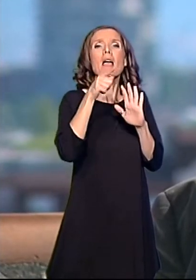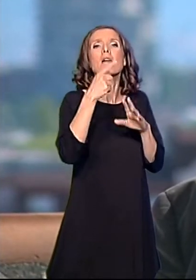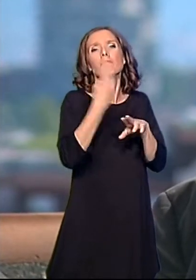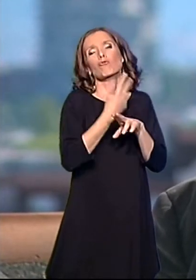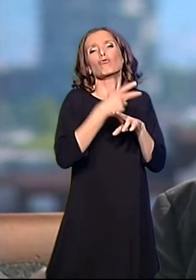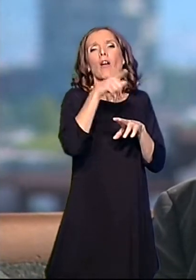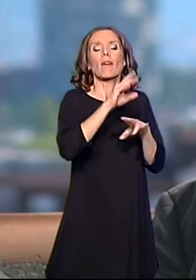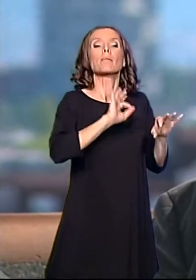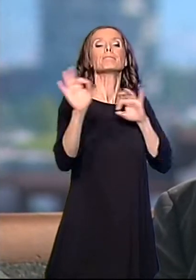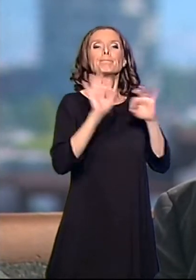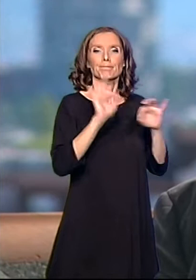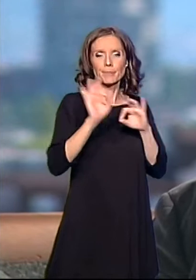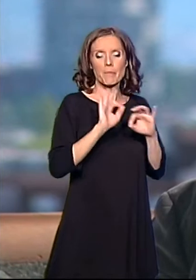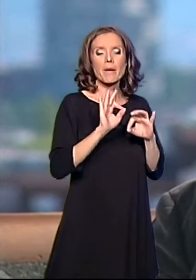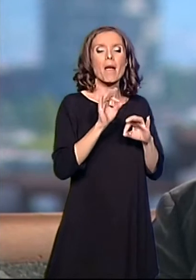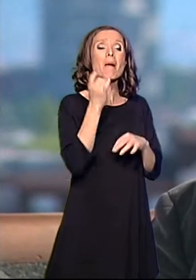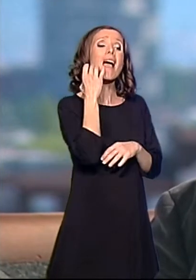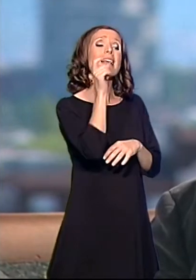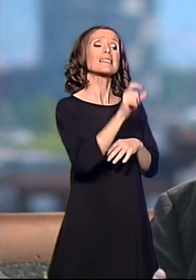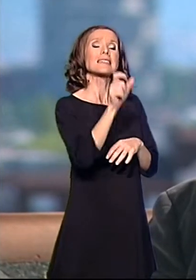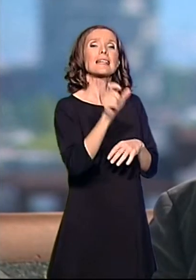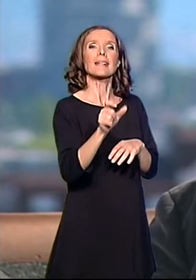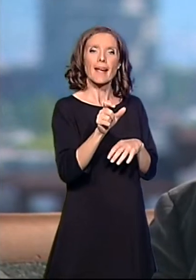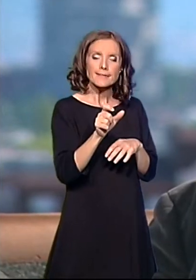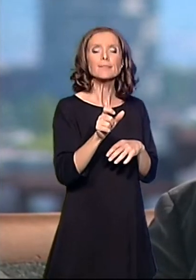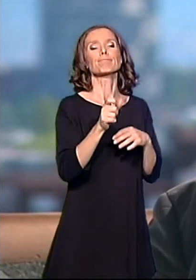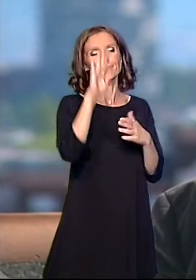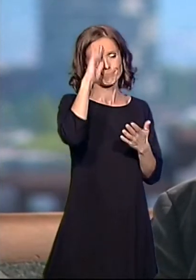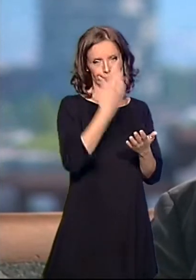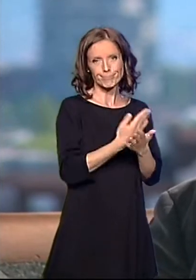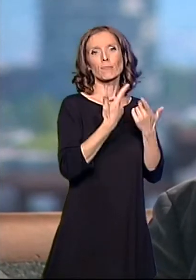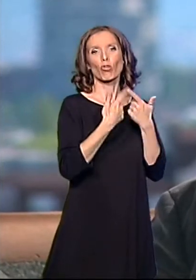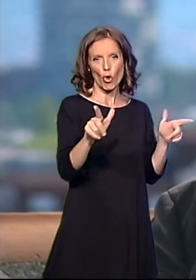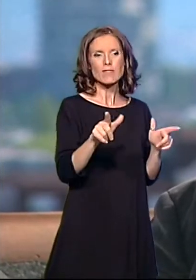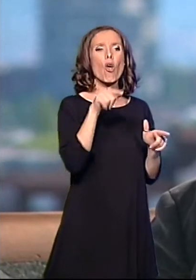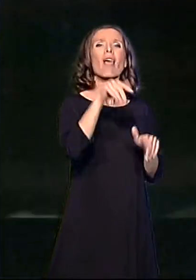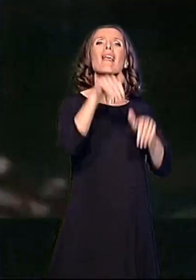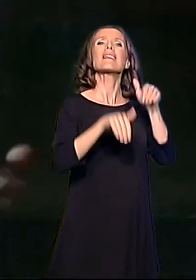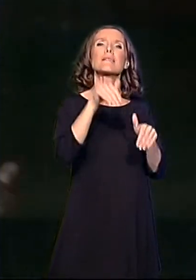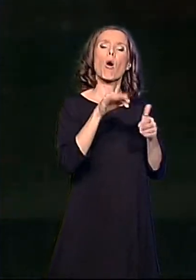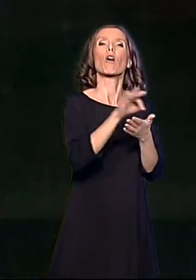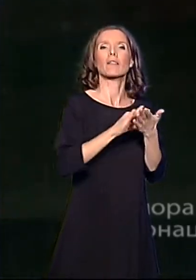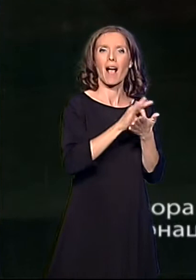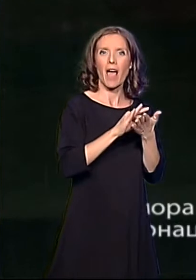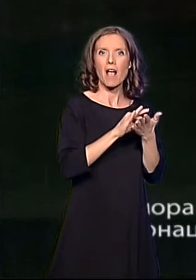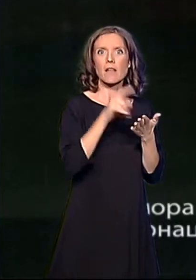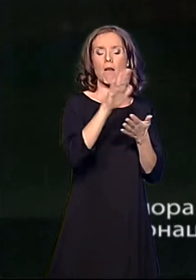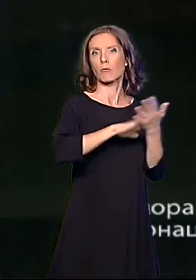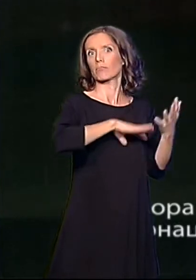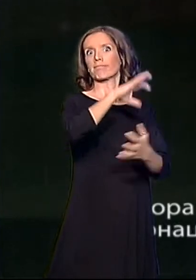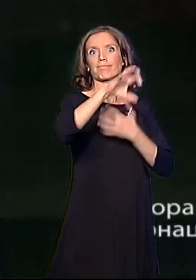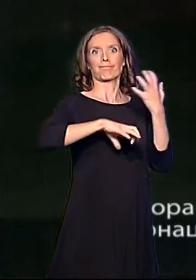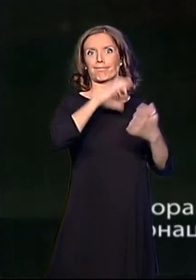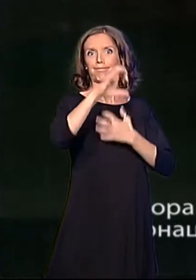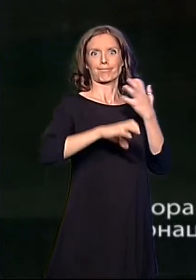Afroamerikancima, odnosno Amerikancima afričkog porekla, treba da se konačno da pravo glas. I am sick and tired of